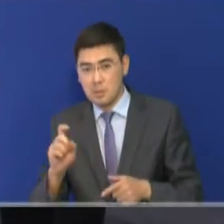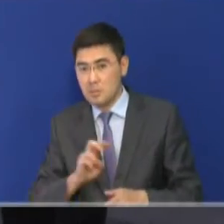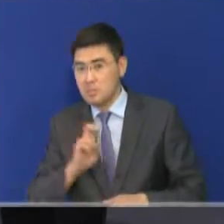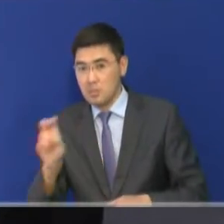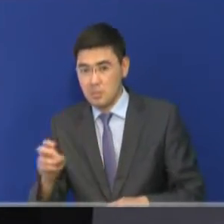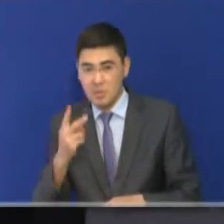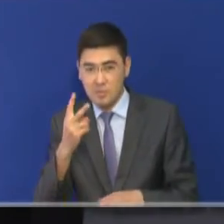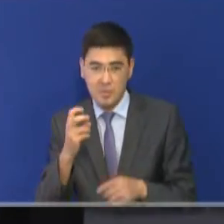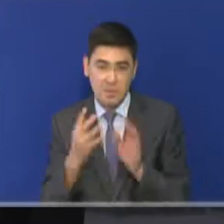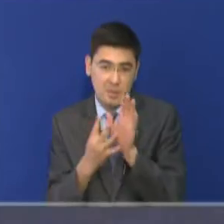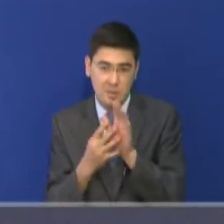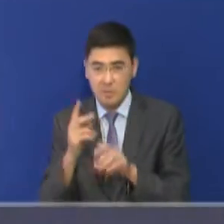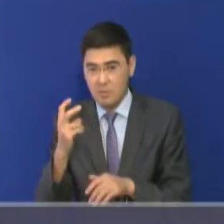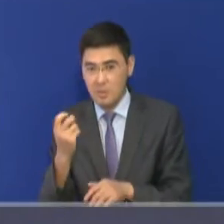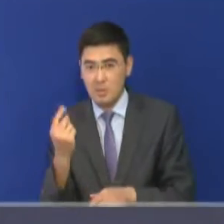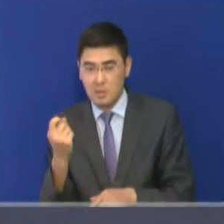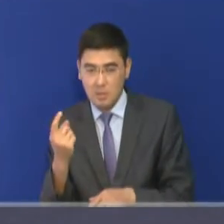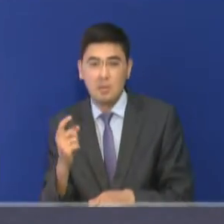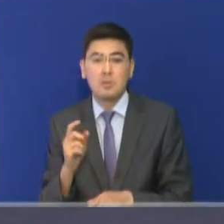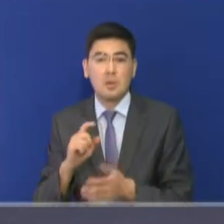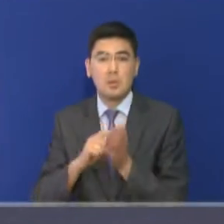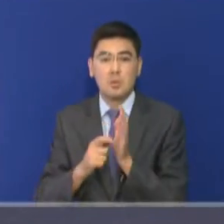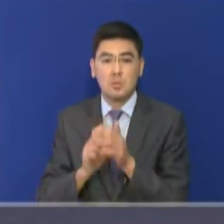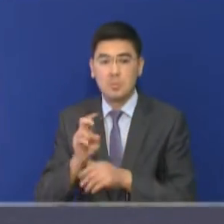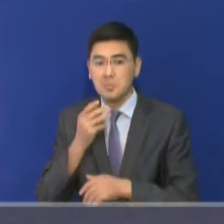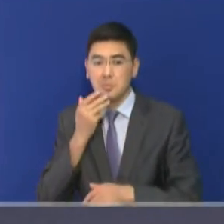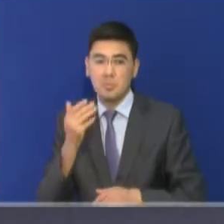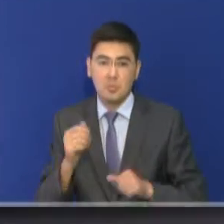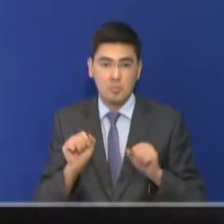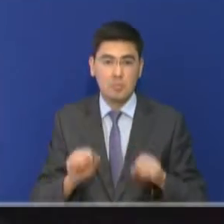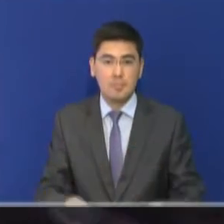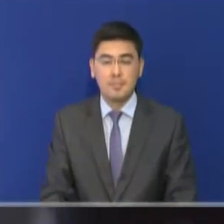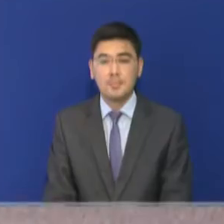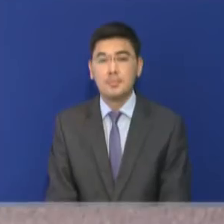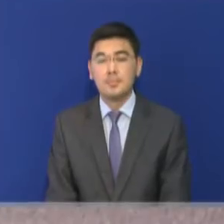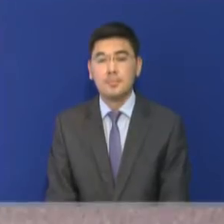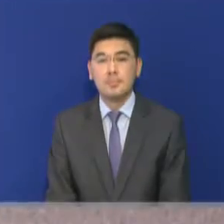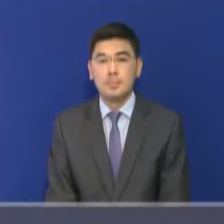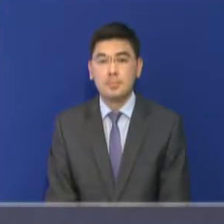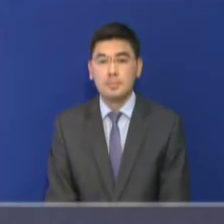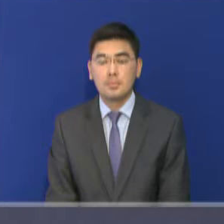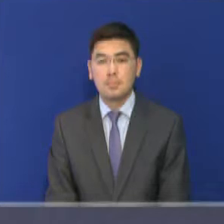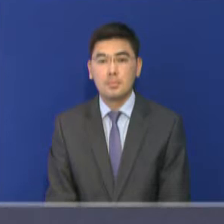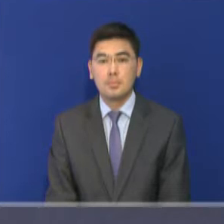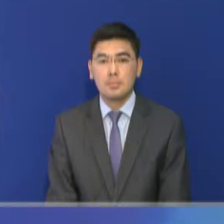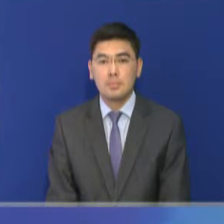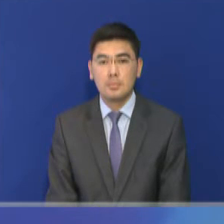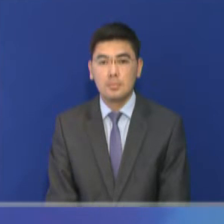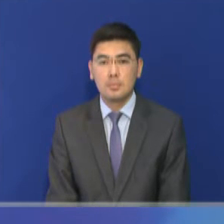кабинетах 209 и 211. Самат Секенов, Бахыткуль Казес, Гульнас Каукен, Ильжан Макзумов, телеканал